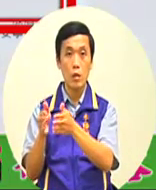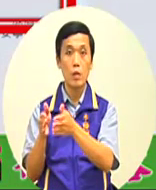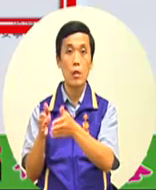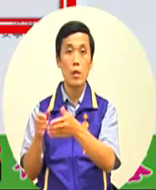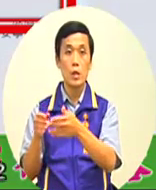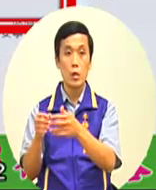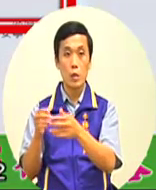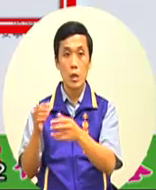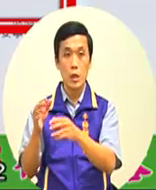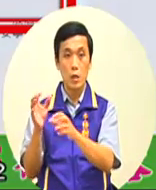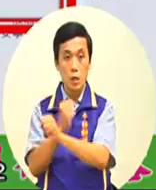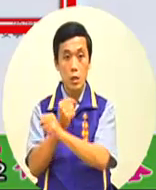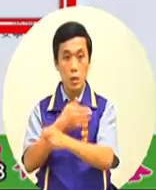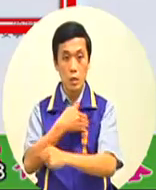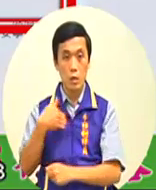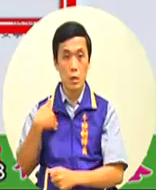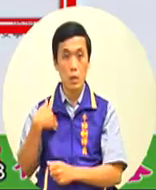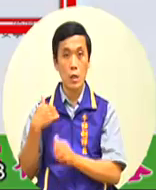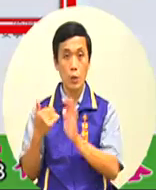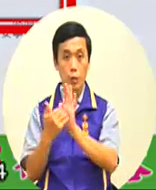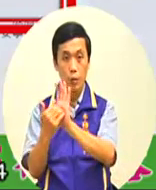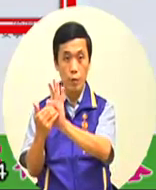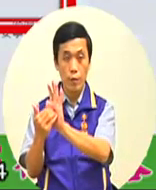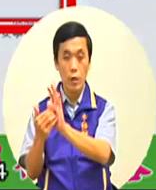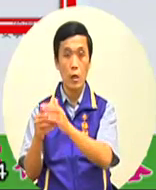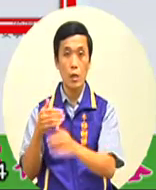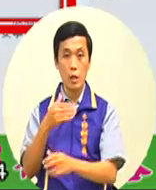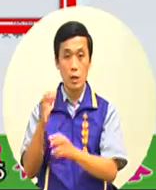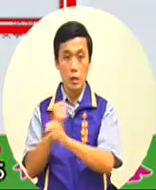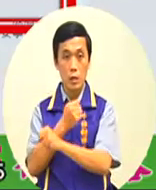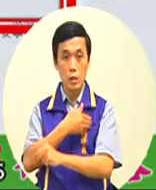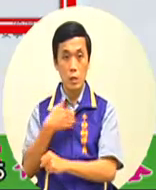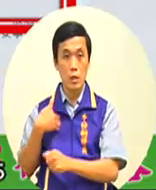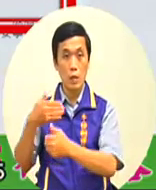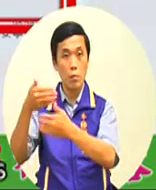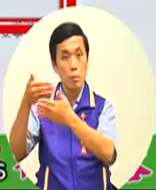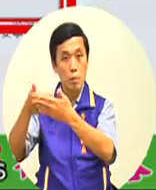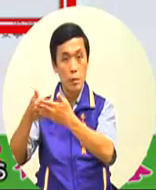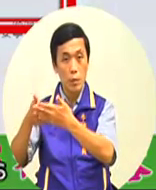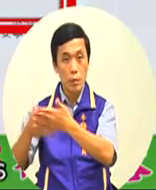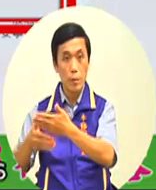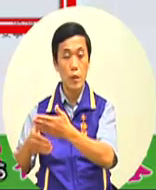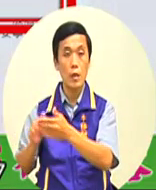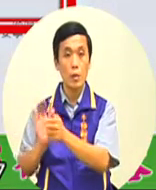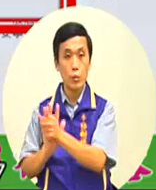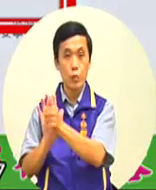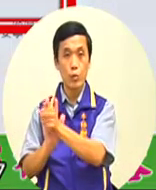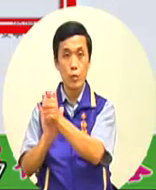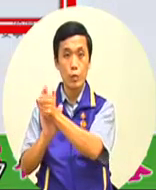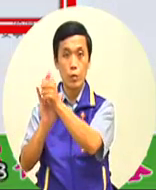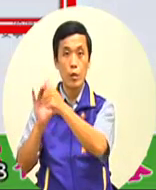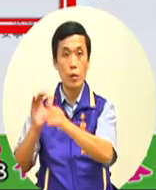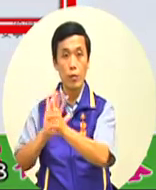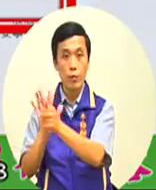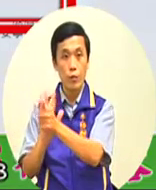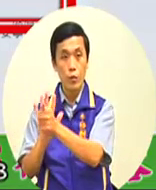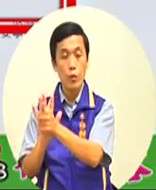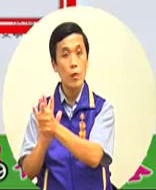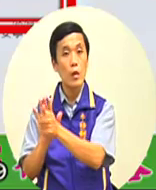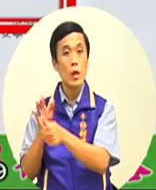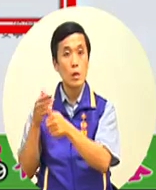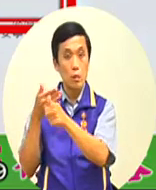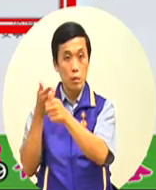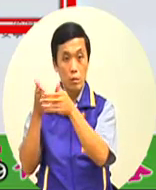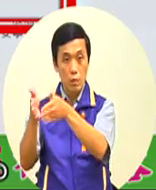能或延缓失能的健康促进服务这就是说要安怎好